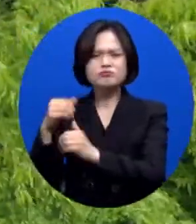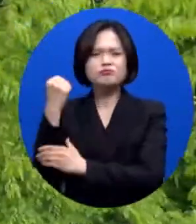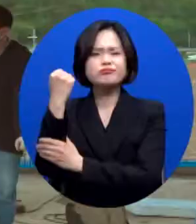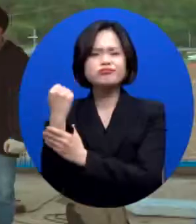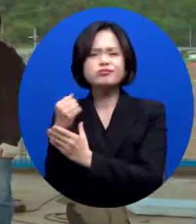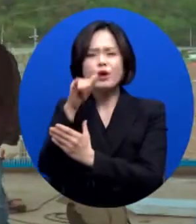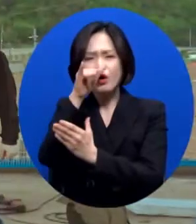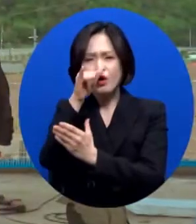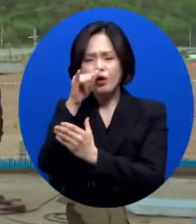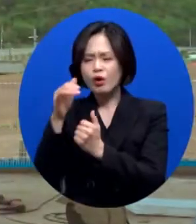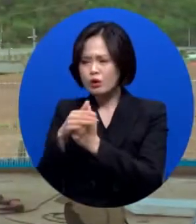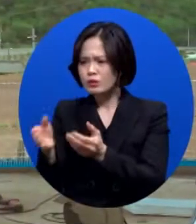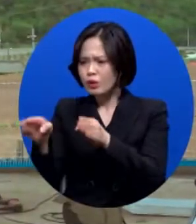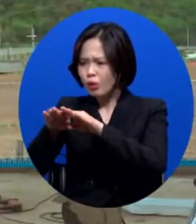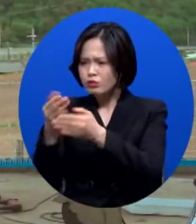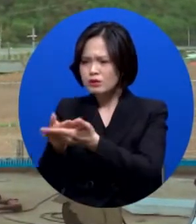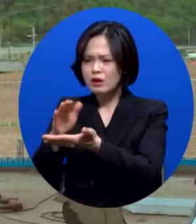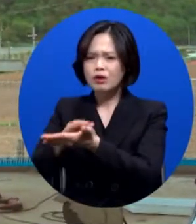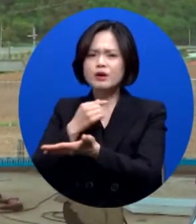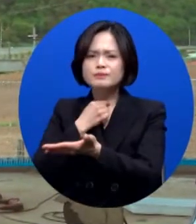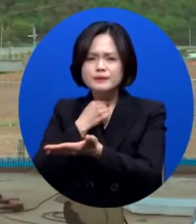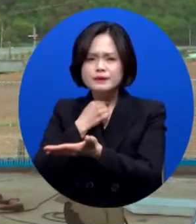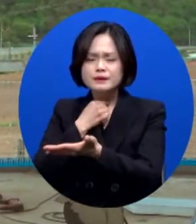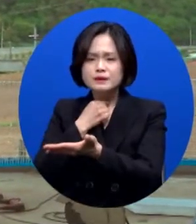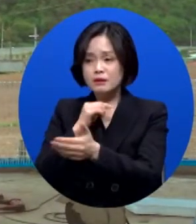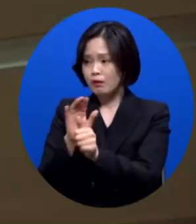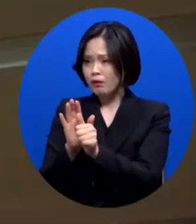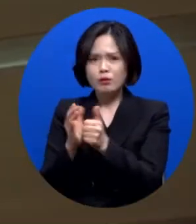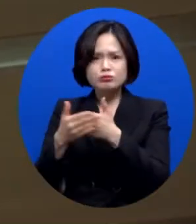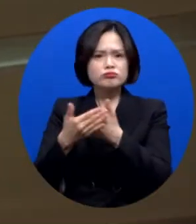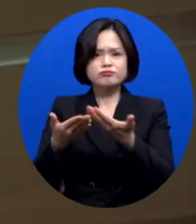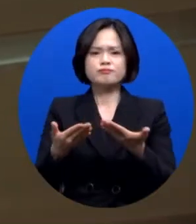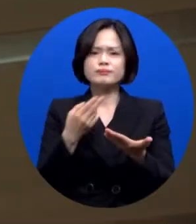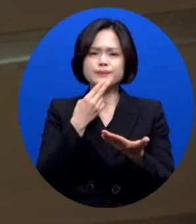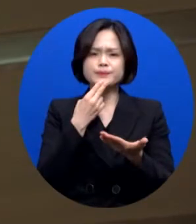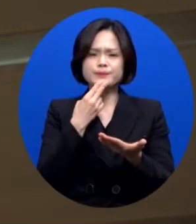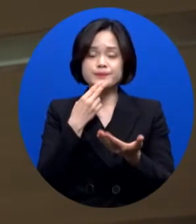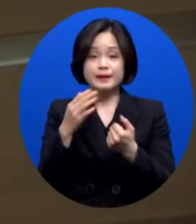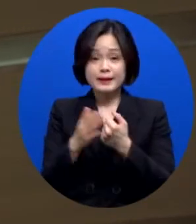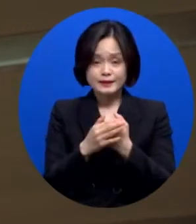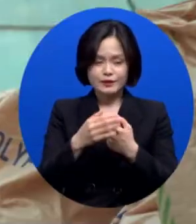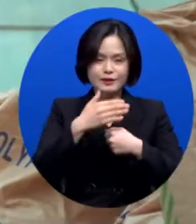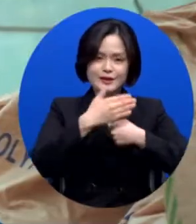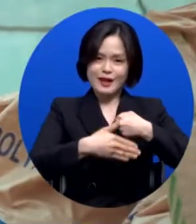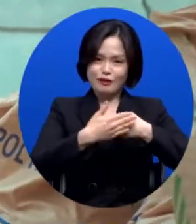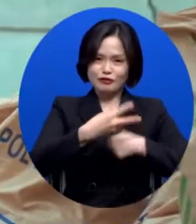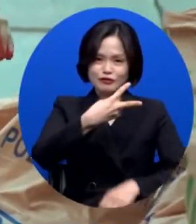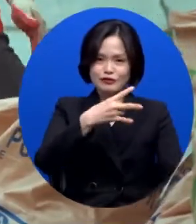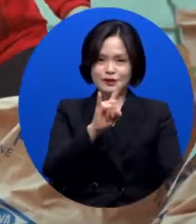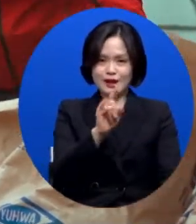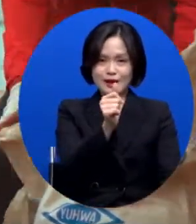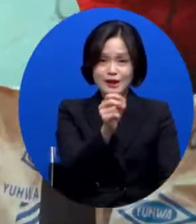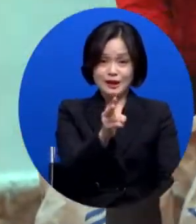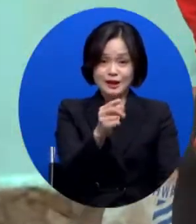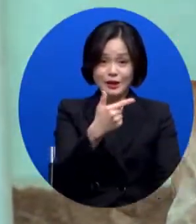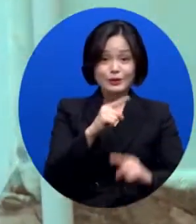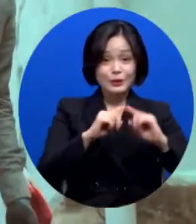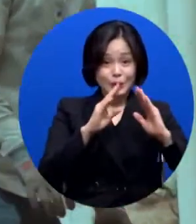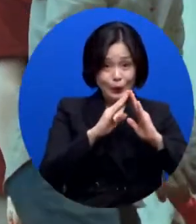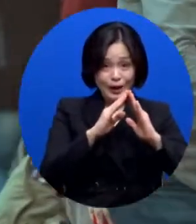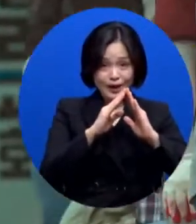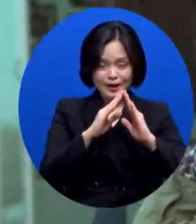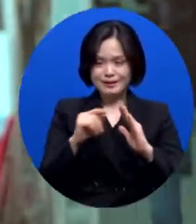있습니다 이에 대구 대형 교회는 지난 4월 25일부터 30일까지 한주간 합천 장르의